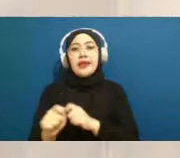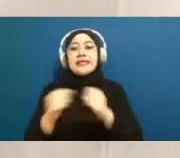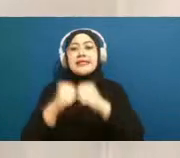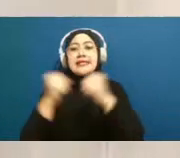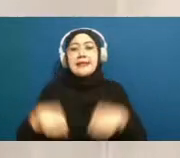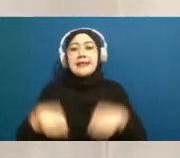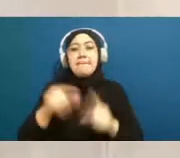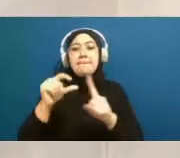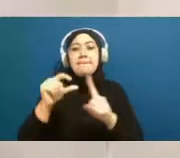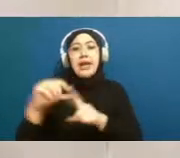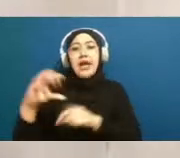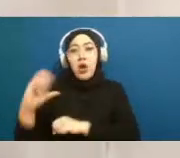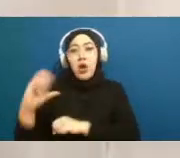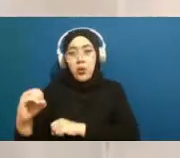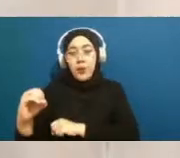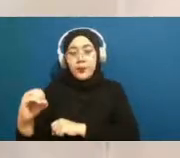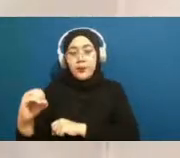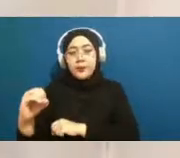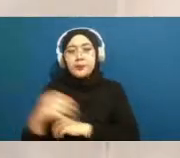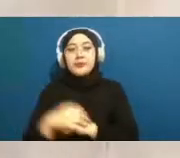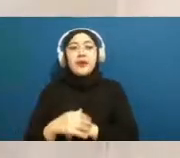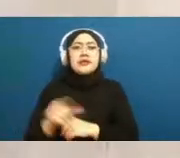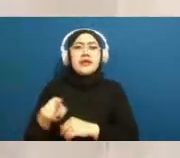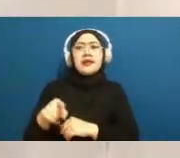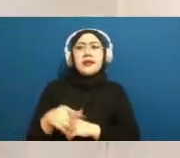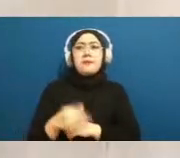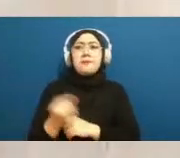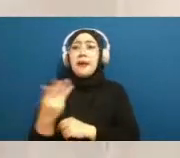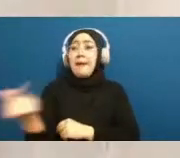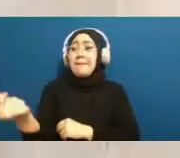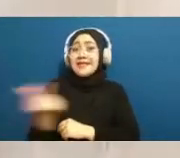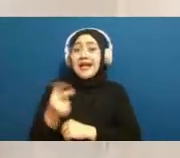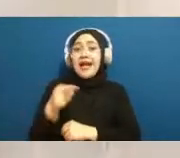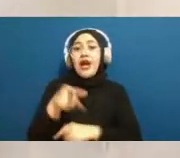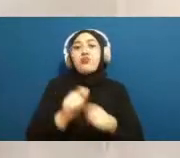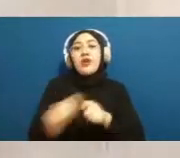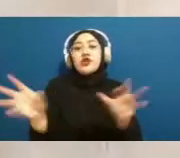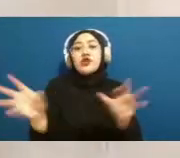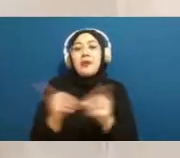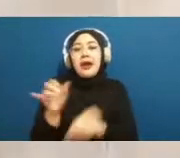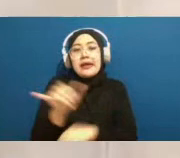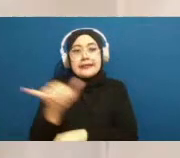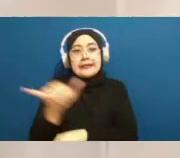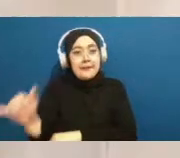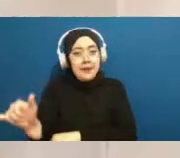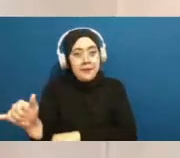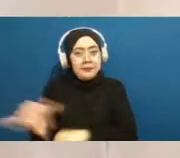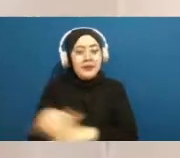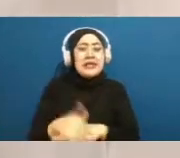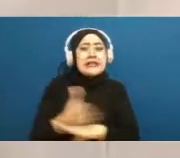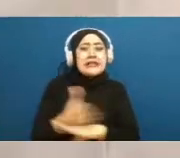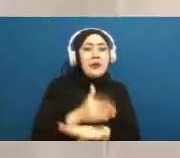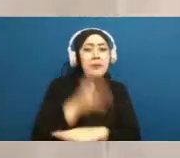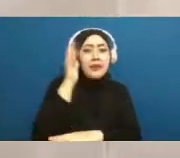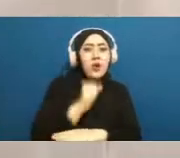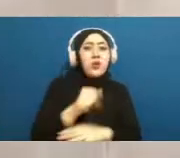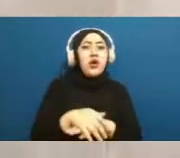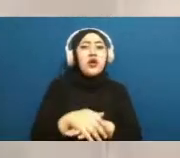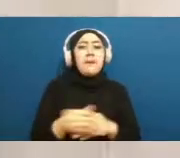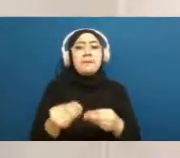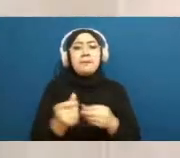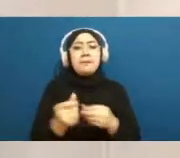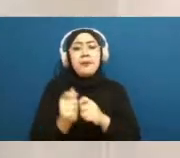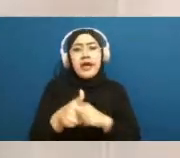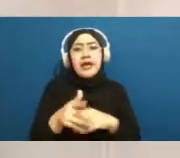sesuai dengan permintaan pasar. Artinya di belakang kita akan tahu bahwa kita tidak akan mengalami biaya yang